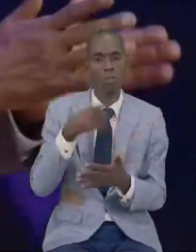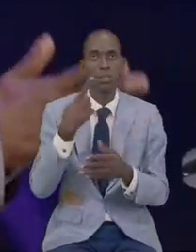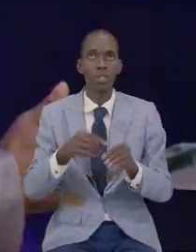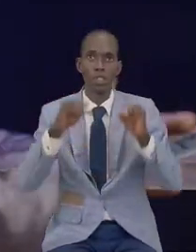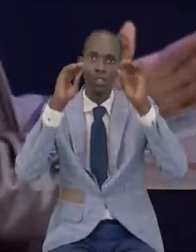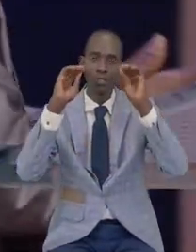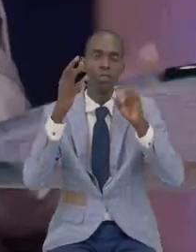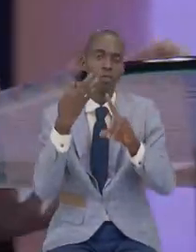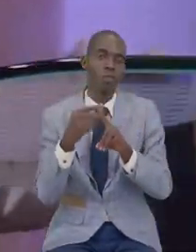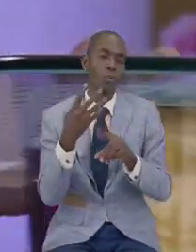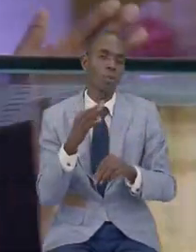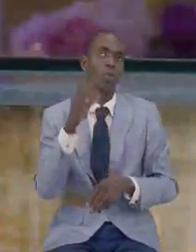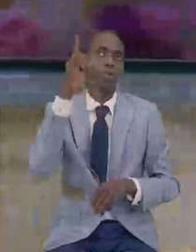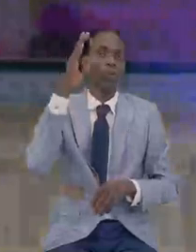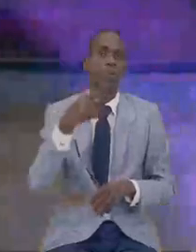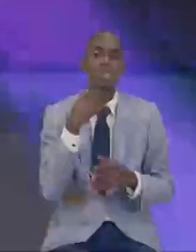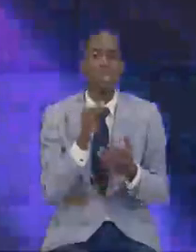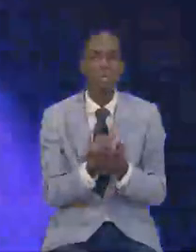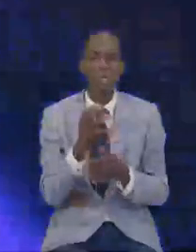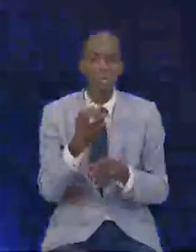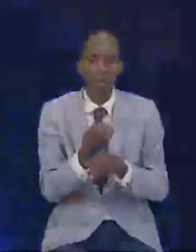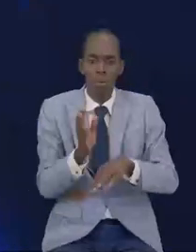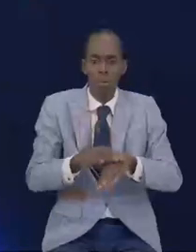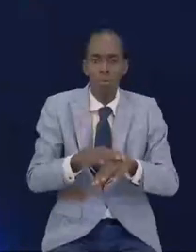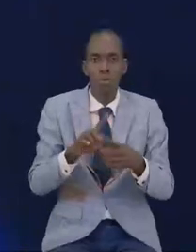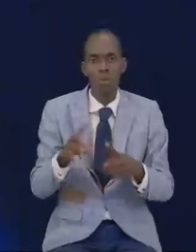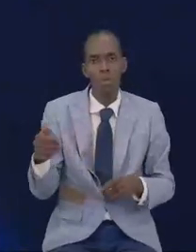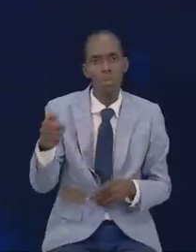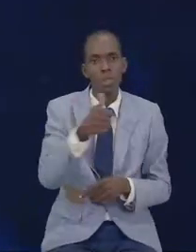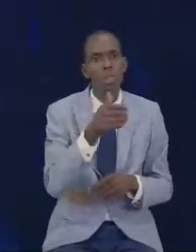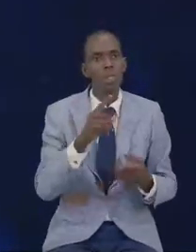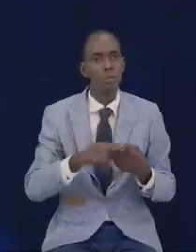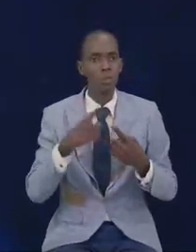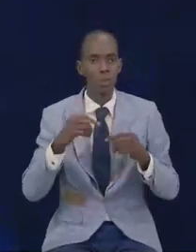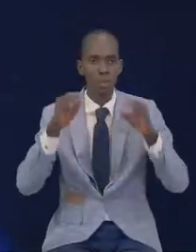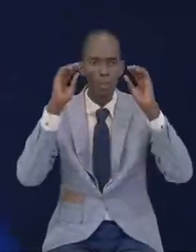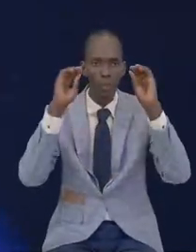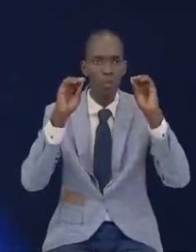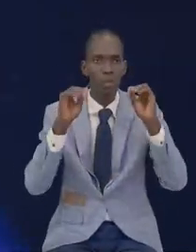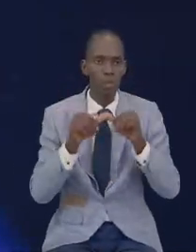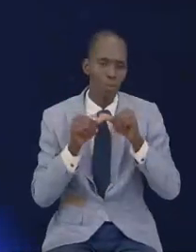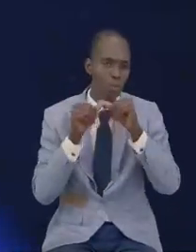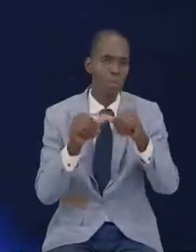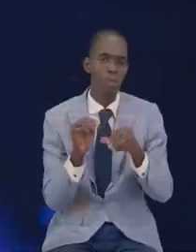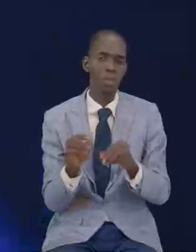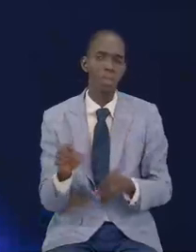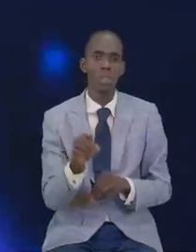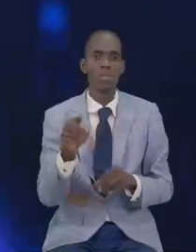détruire les doctrines de la parole de Dieu. Veille sur toi-même et sur ton enseignement.